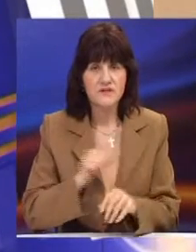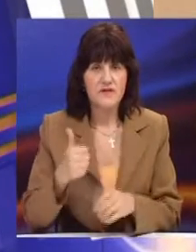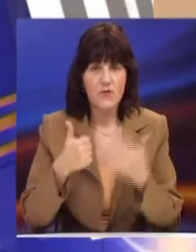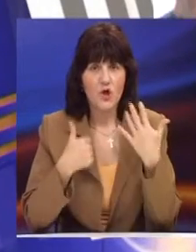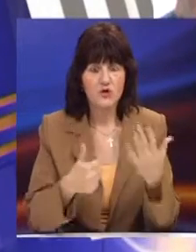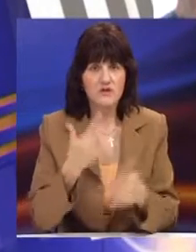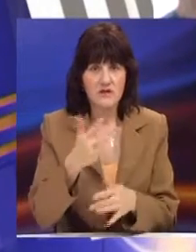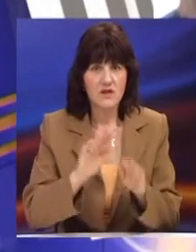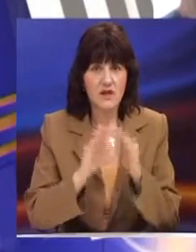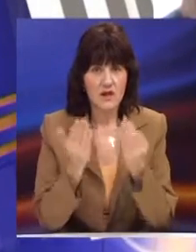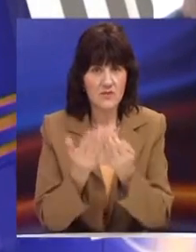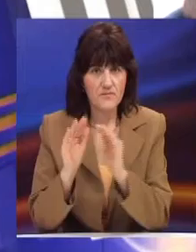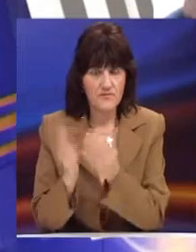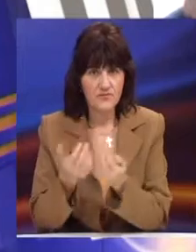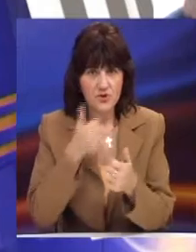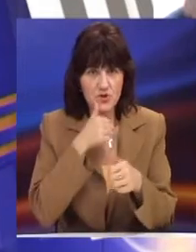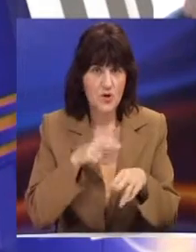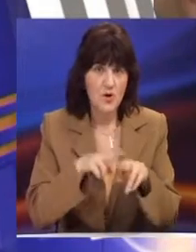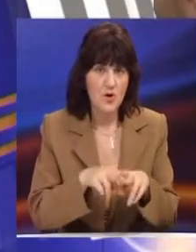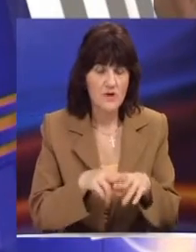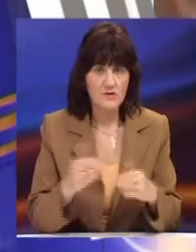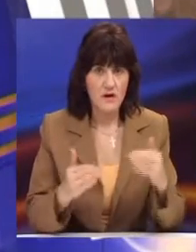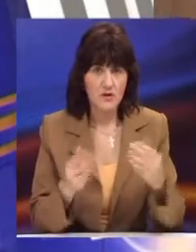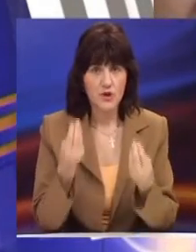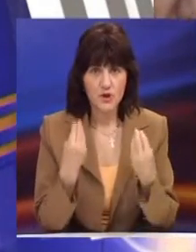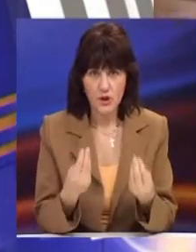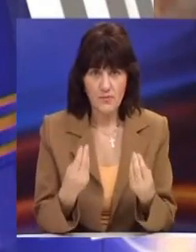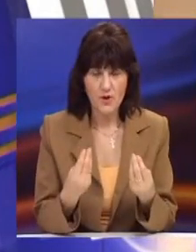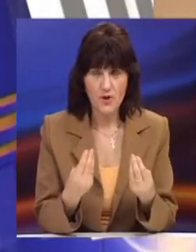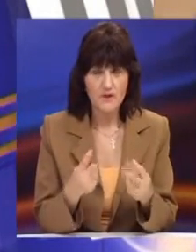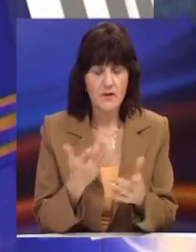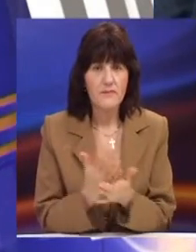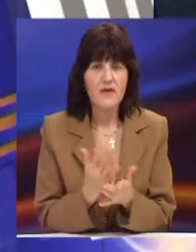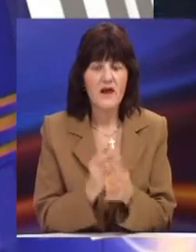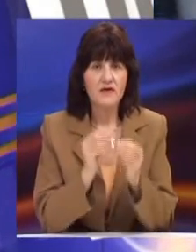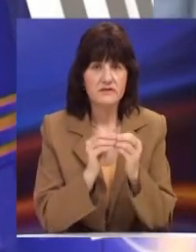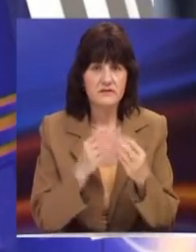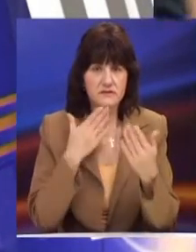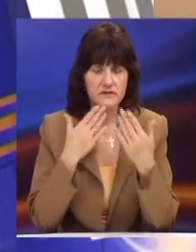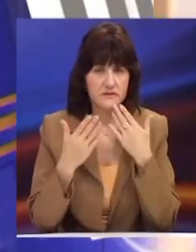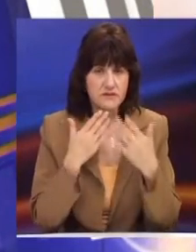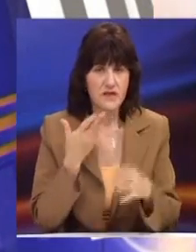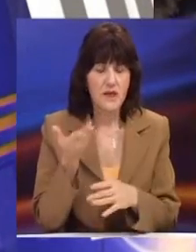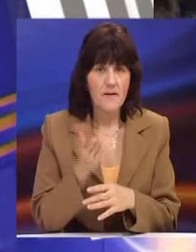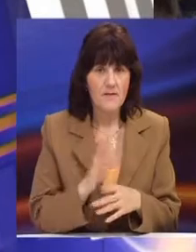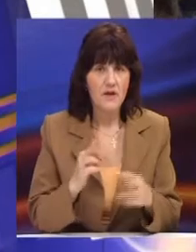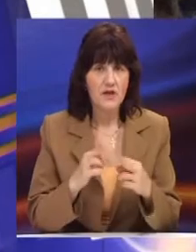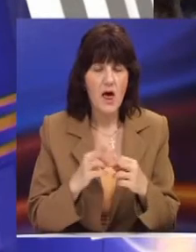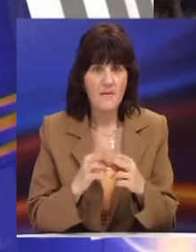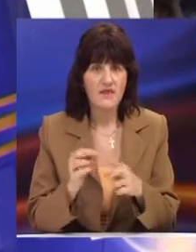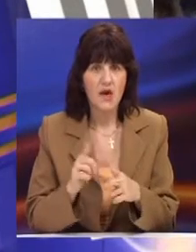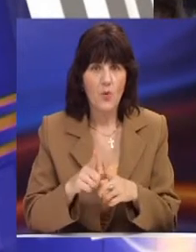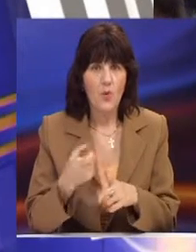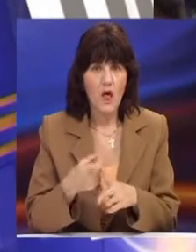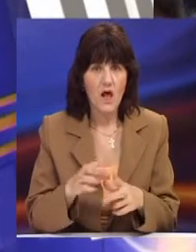63 odeljenja, što je u odnosu na ostatak Republike dobro, ocenjuje Staničkov. Sastanku su prisustvovali i predstavnici škola iz Sombora, Apatine